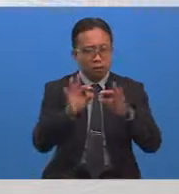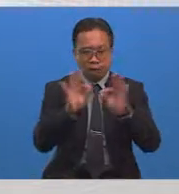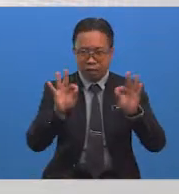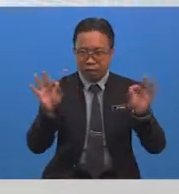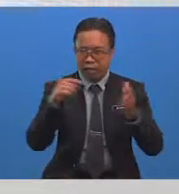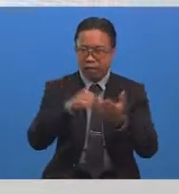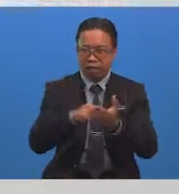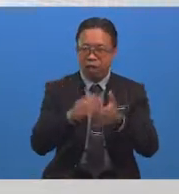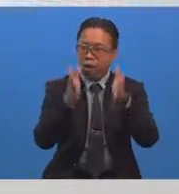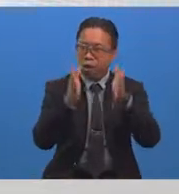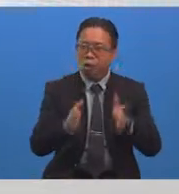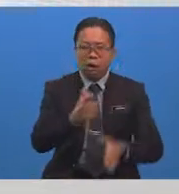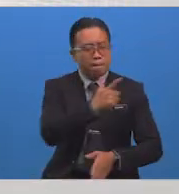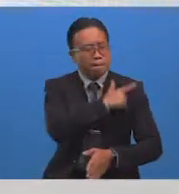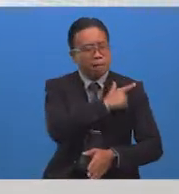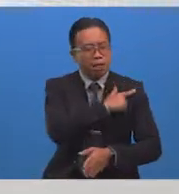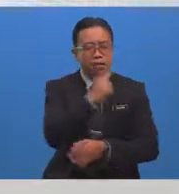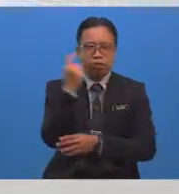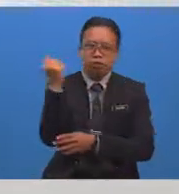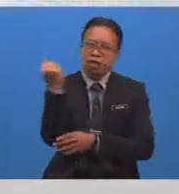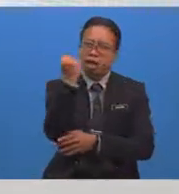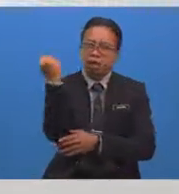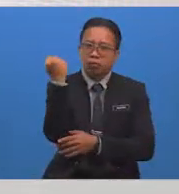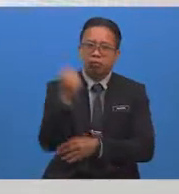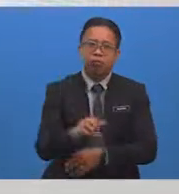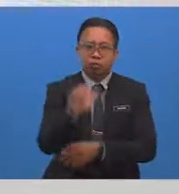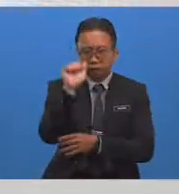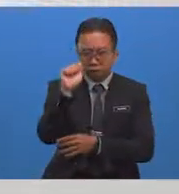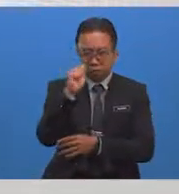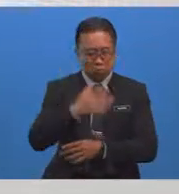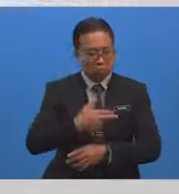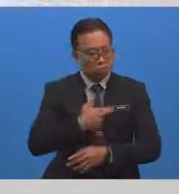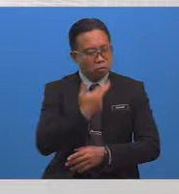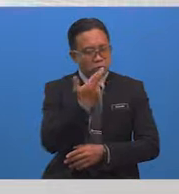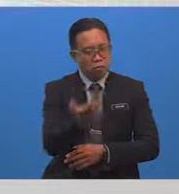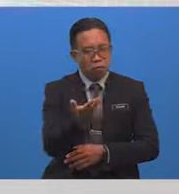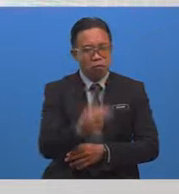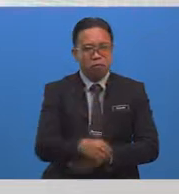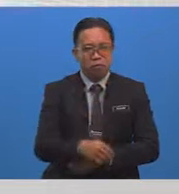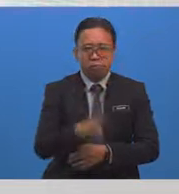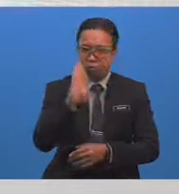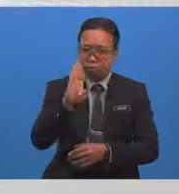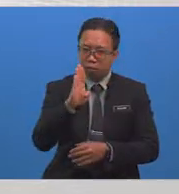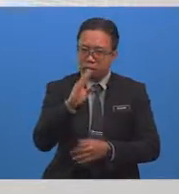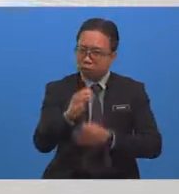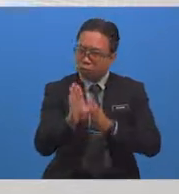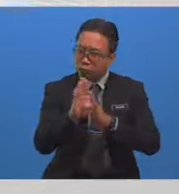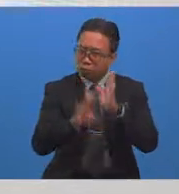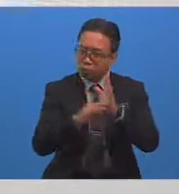orang malas selalu e-blue gigi by berjaya